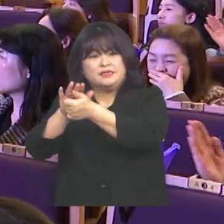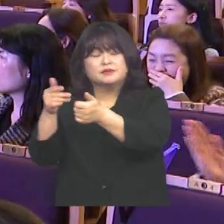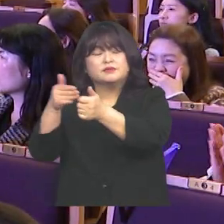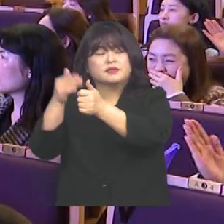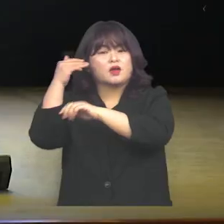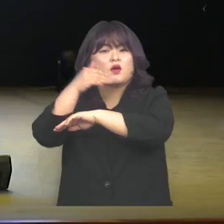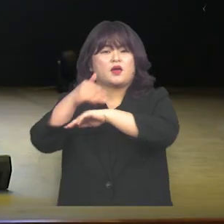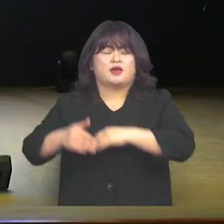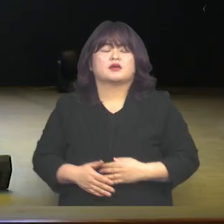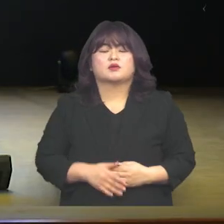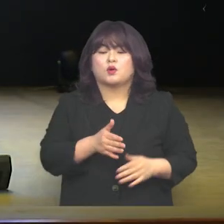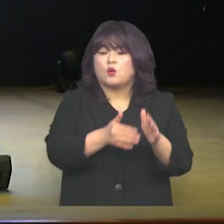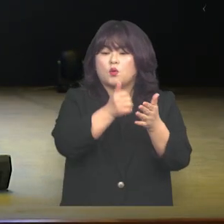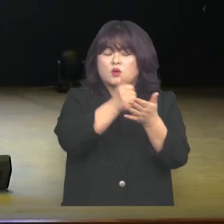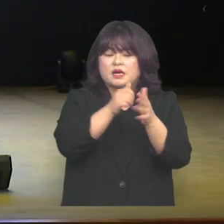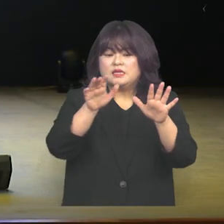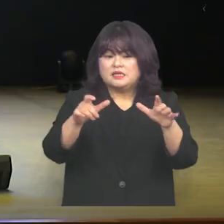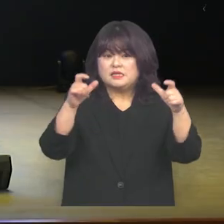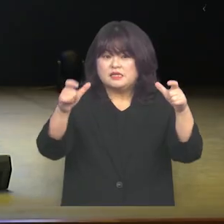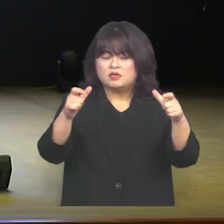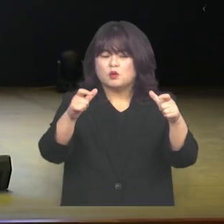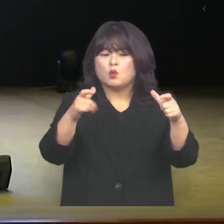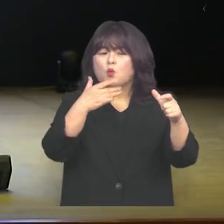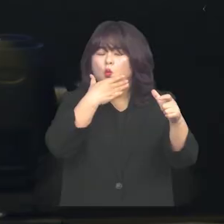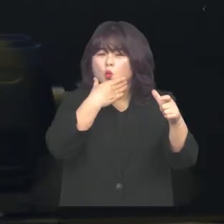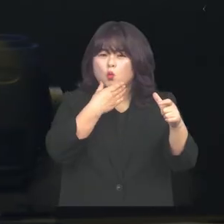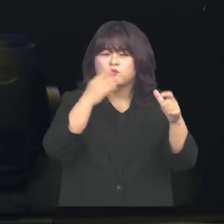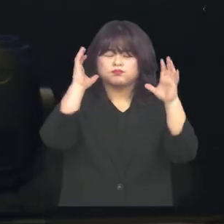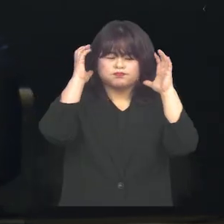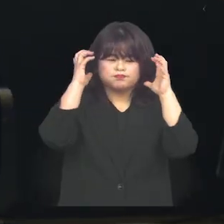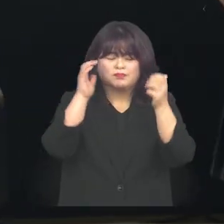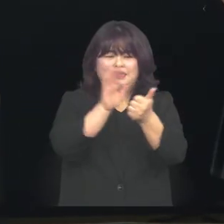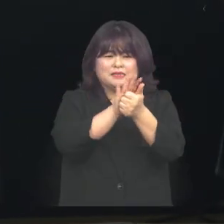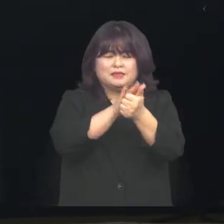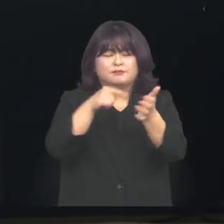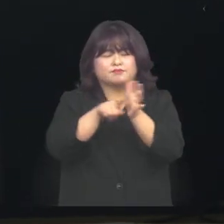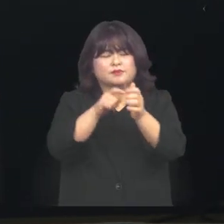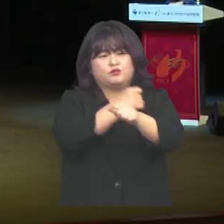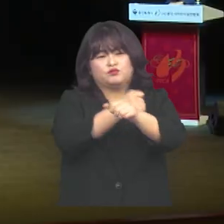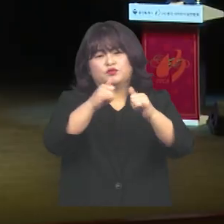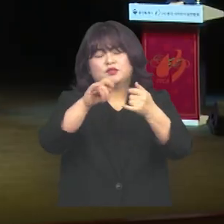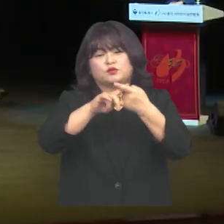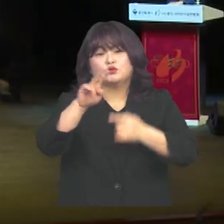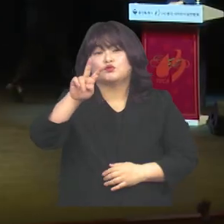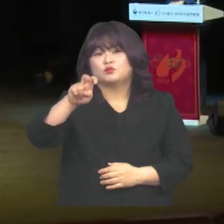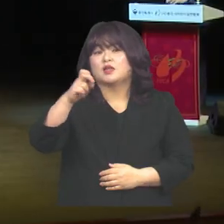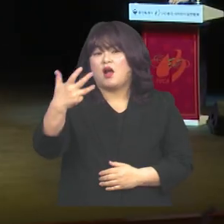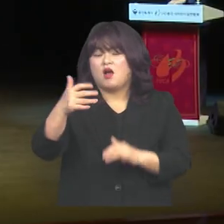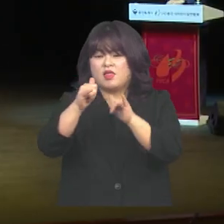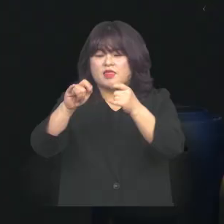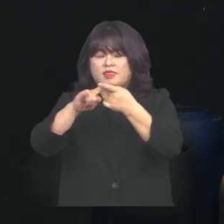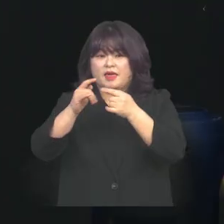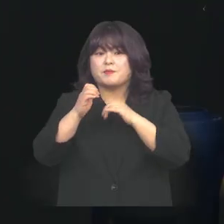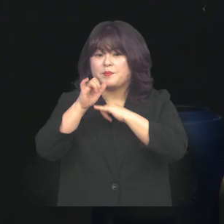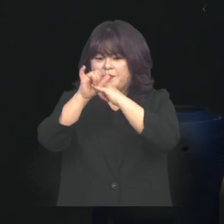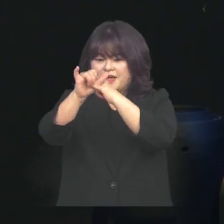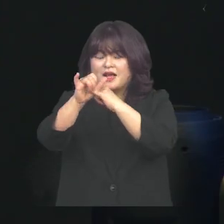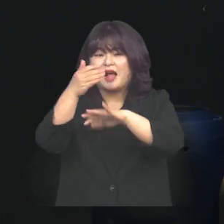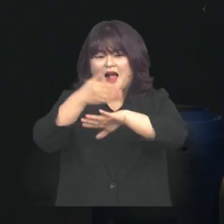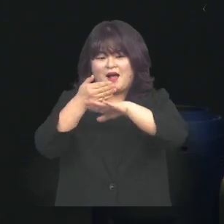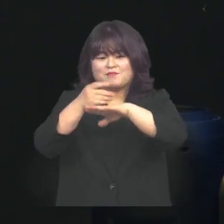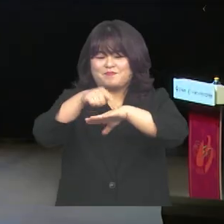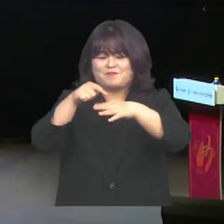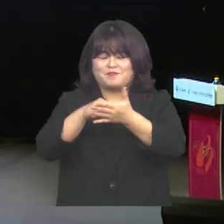예정입니다. 이상일 시장은 이날 지역 보육 발전에 기여한 보육교직원 28명에게 표창을 수여하며 감사의